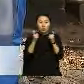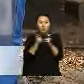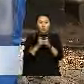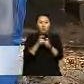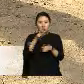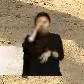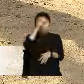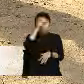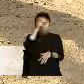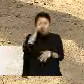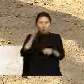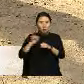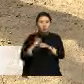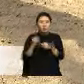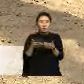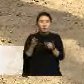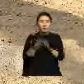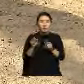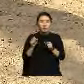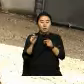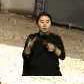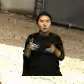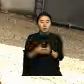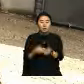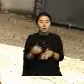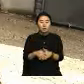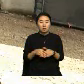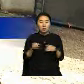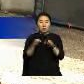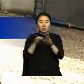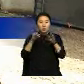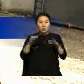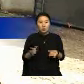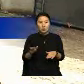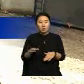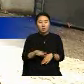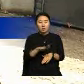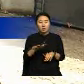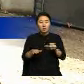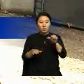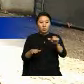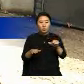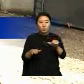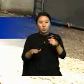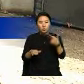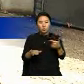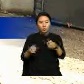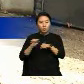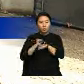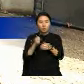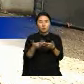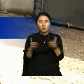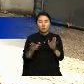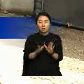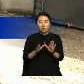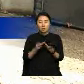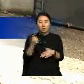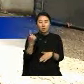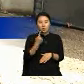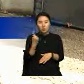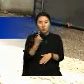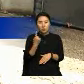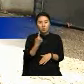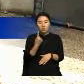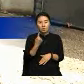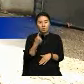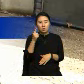민간인과 경찰, 군부대 병력이 투입됐습니다. 그동안에 우리 5군단이나 6군단 병력들이 약